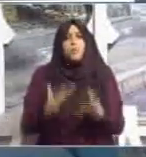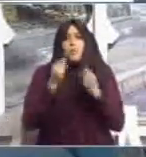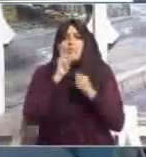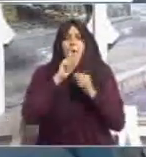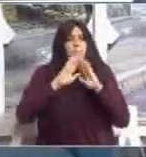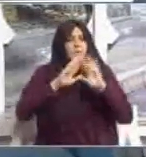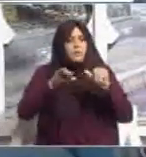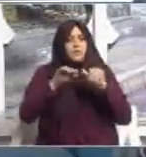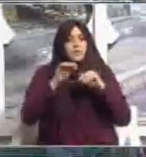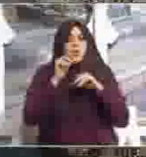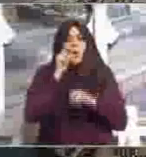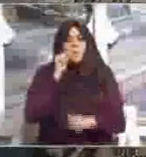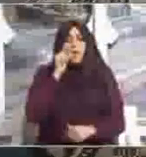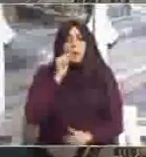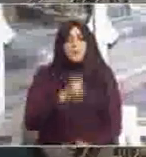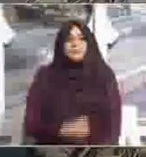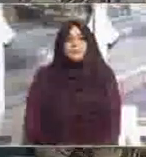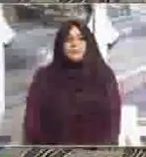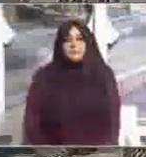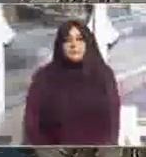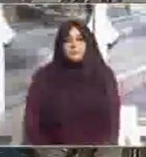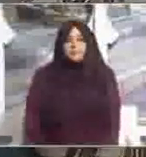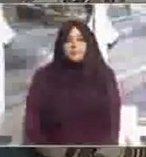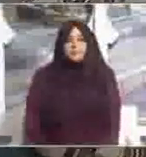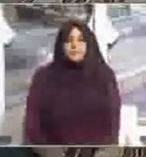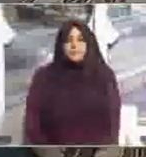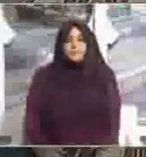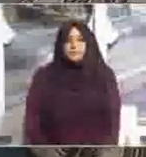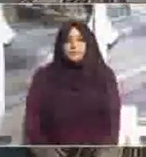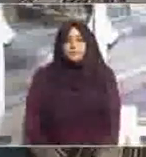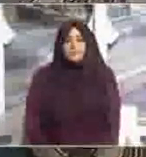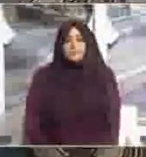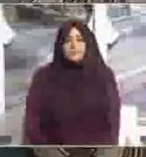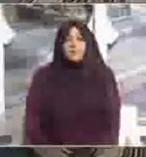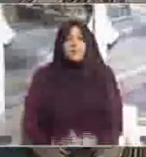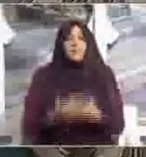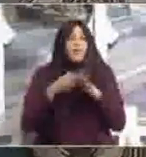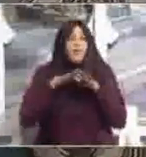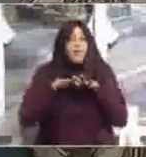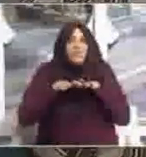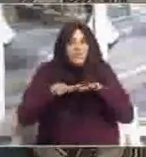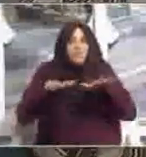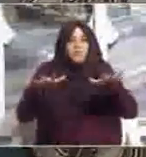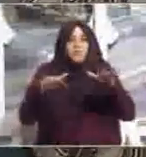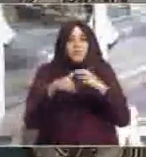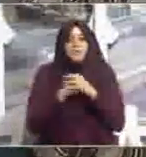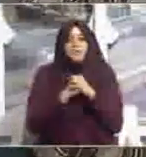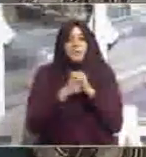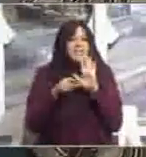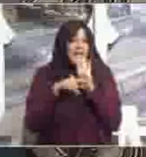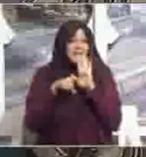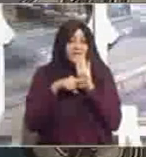والطلاق، علاش يعني؟ بالضبط. هل هو يعني هي ظاهرة سلبية بالتأكيد؟ ها